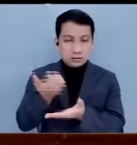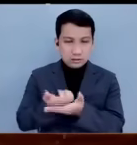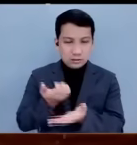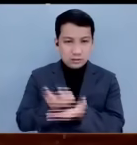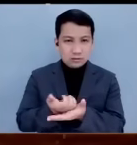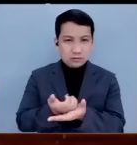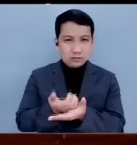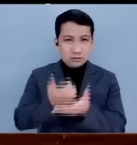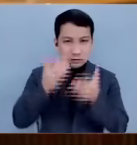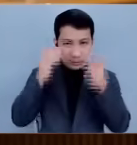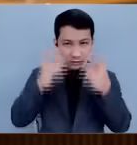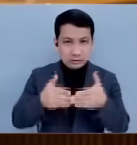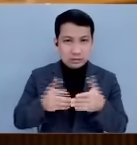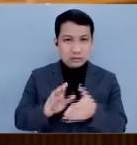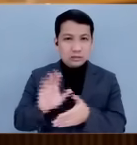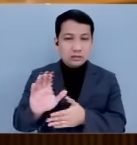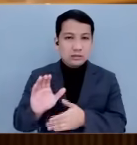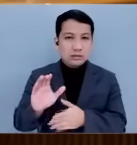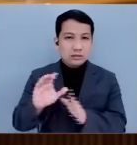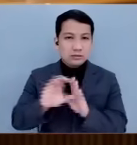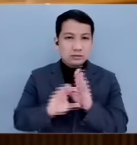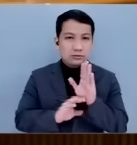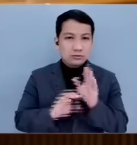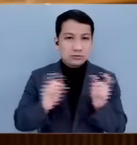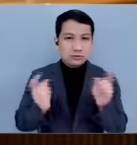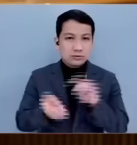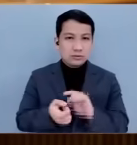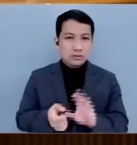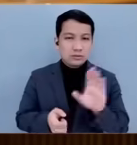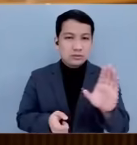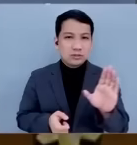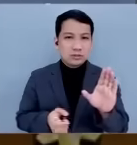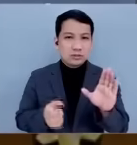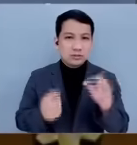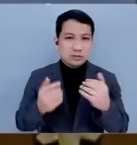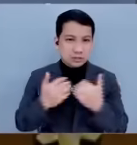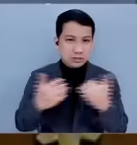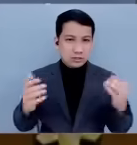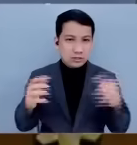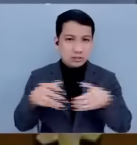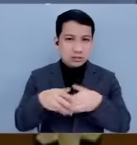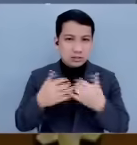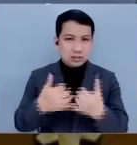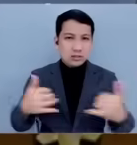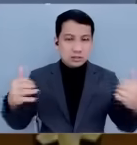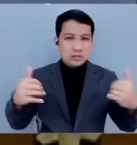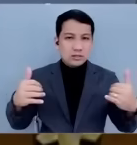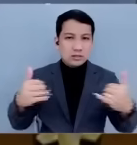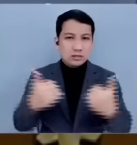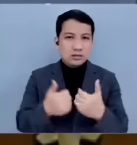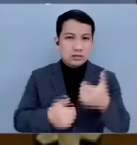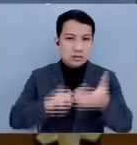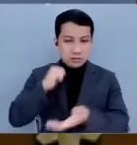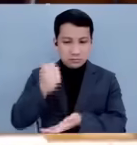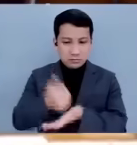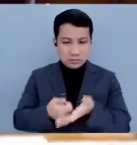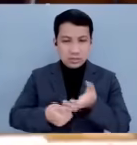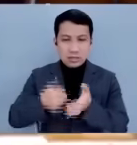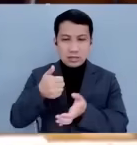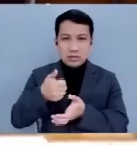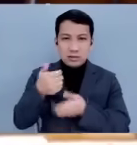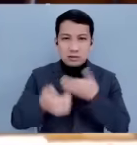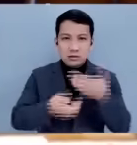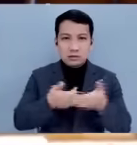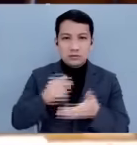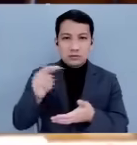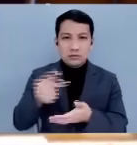Saligang Batas. Idinaan ang pagtalakay nito sa Committee of the Whole. Kung saan pagkapasa sa komite ay isasalang sa second, third and